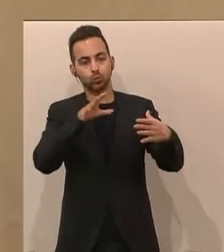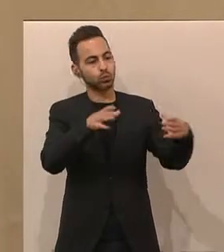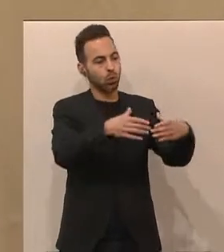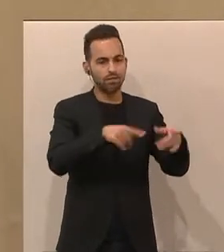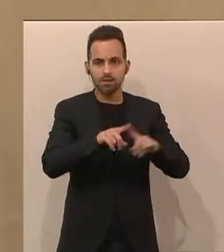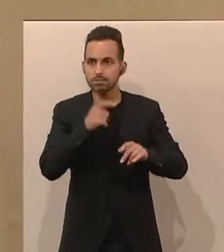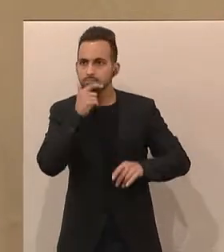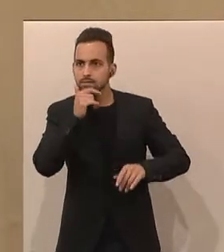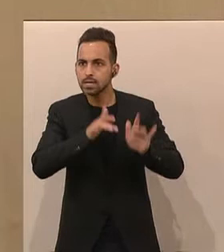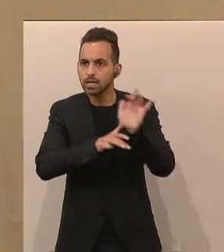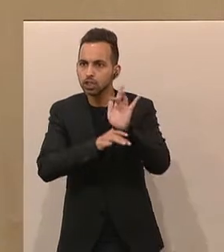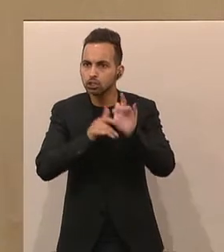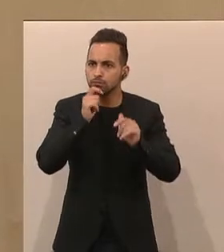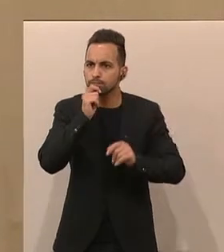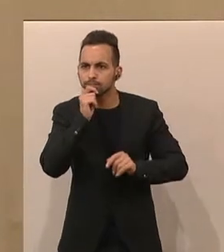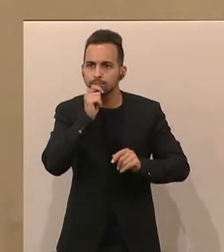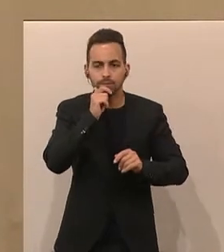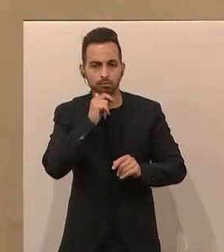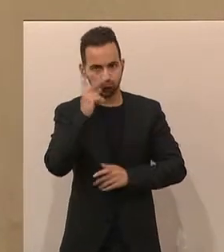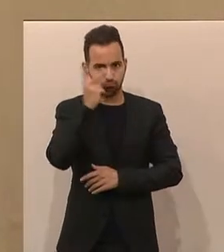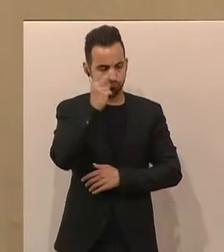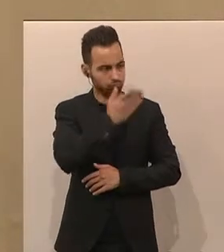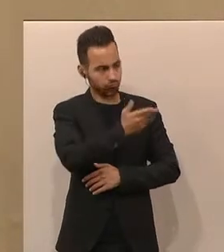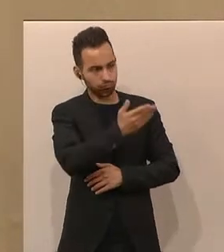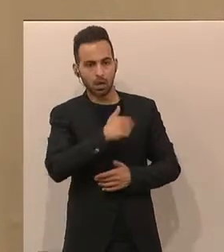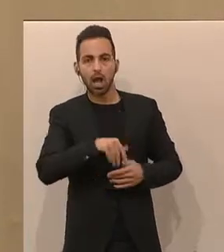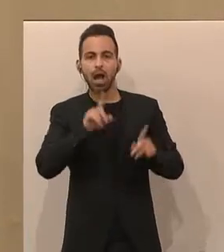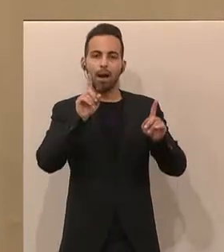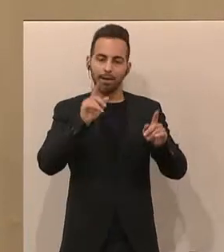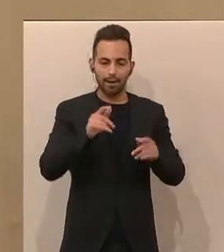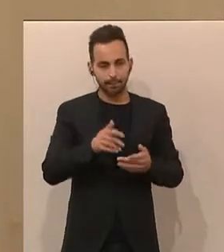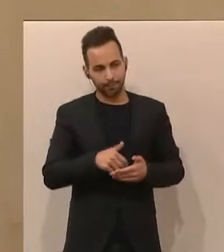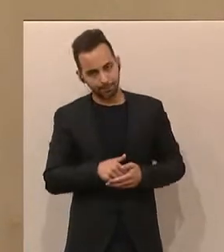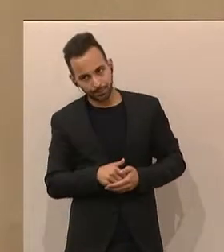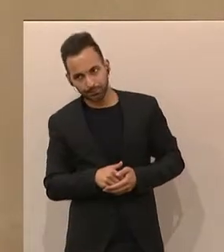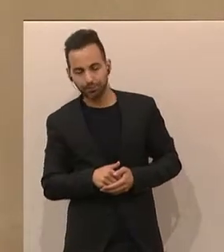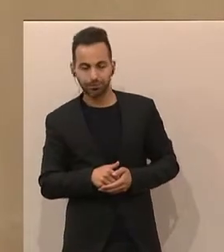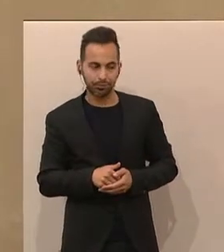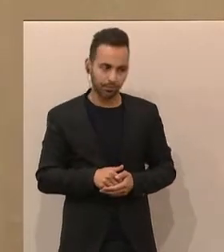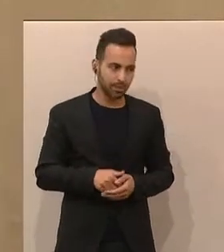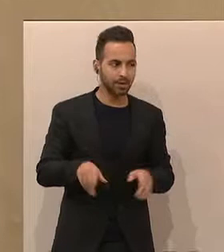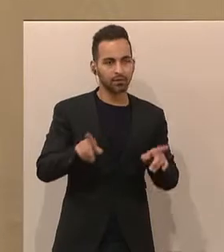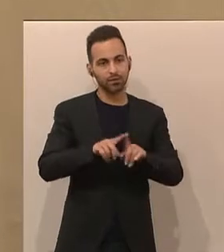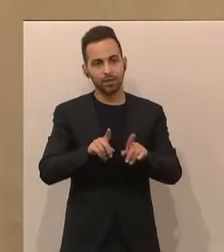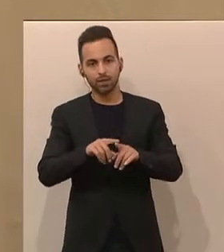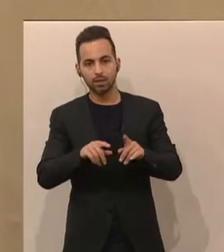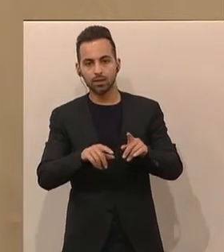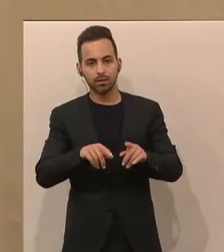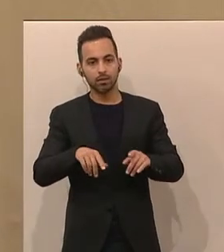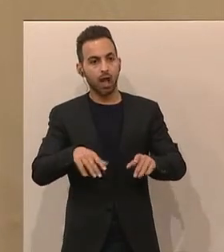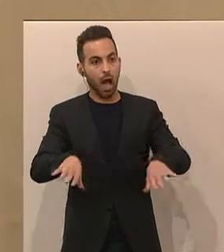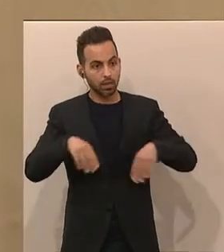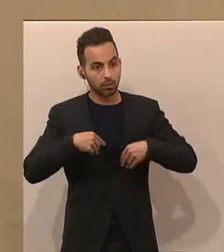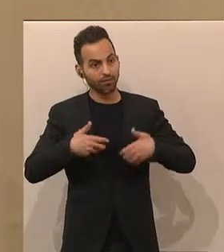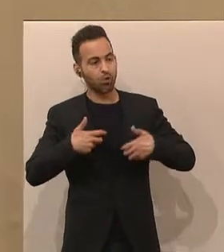sehr kritisch das beäugt, nicht immer alles so, dass man mit allen große Freude hat.